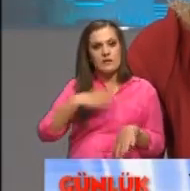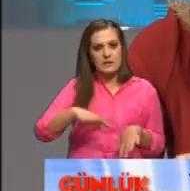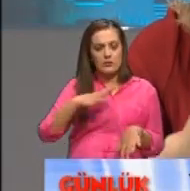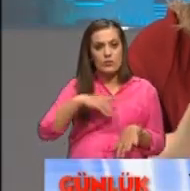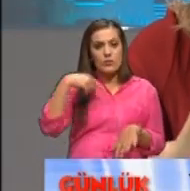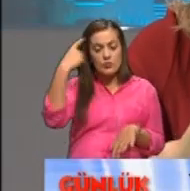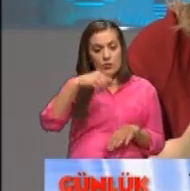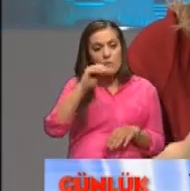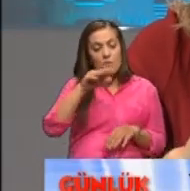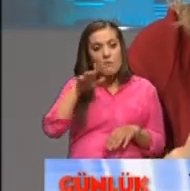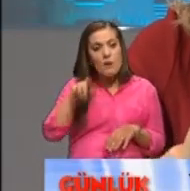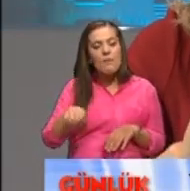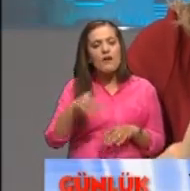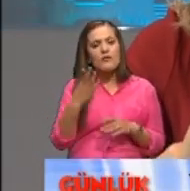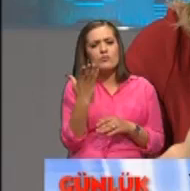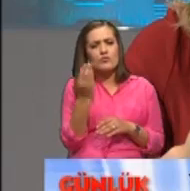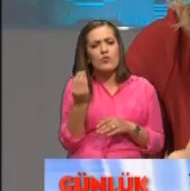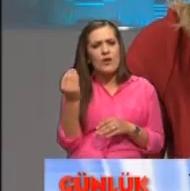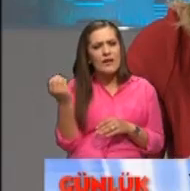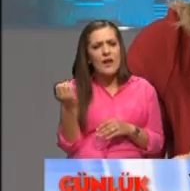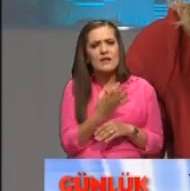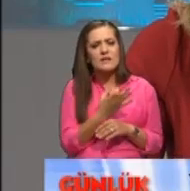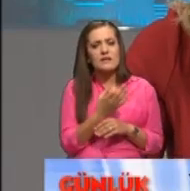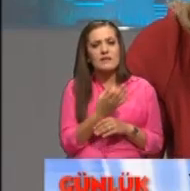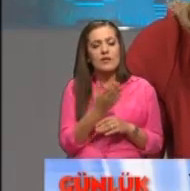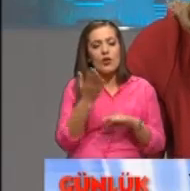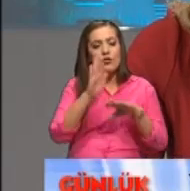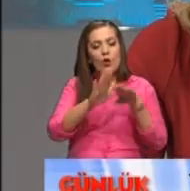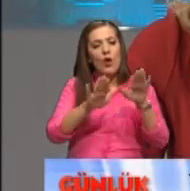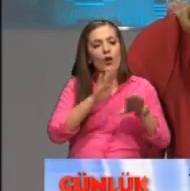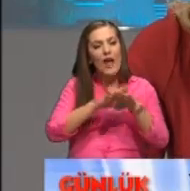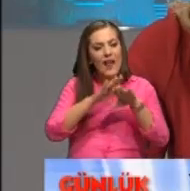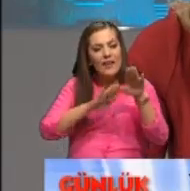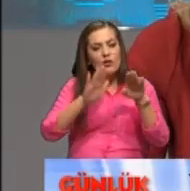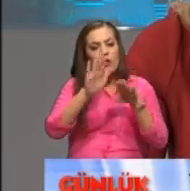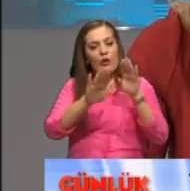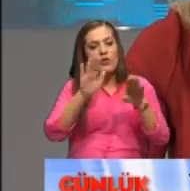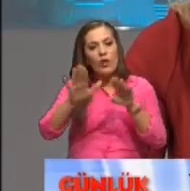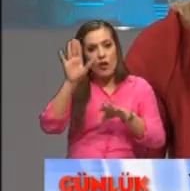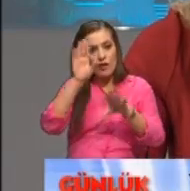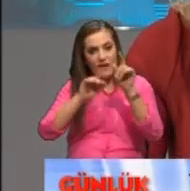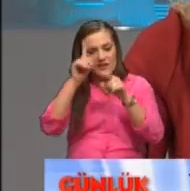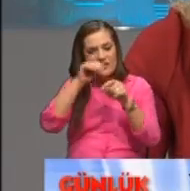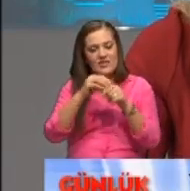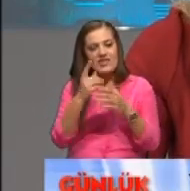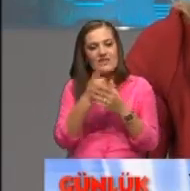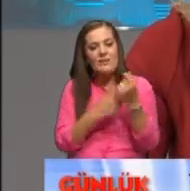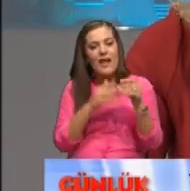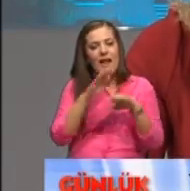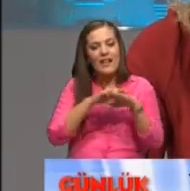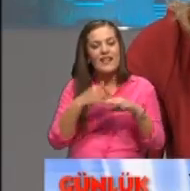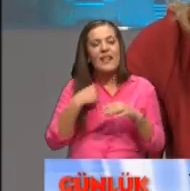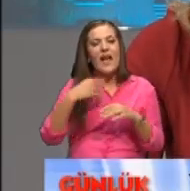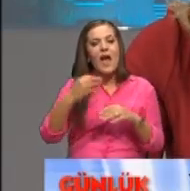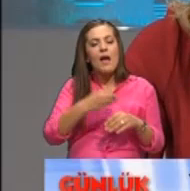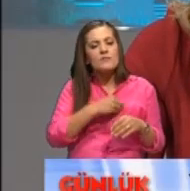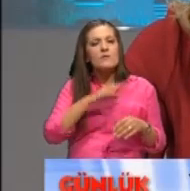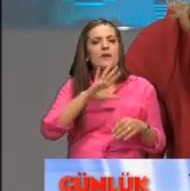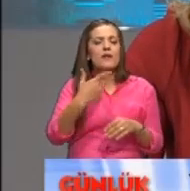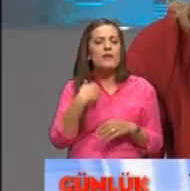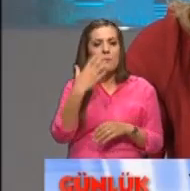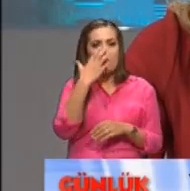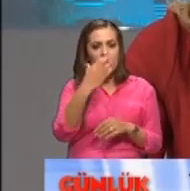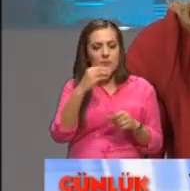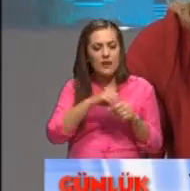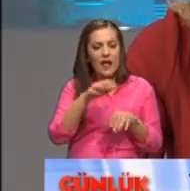istiyoruz. Çünkü bebek birçok kez dokunarak öğrendikleri için çıplak elle emzirme sırasında ya da bakım